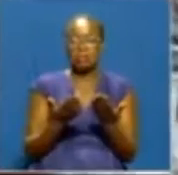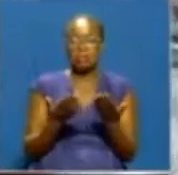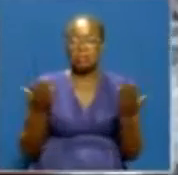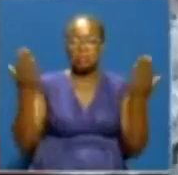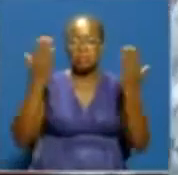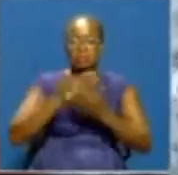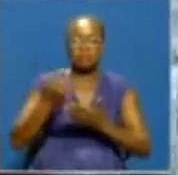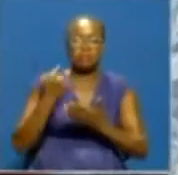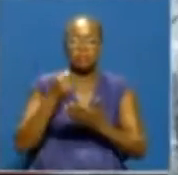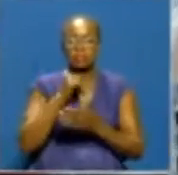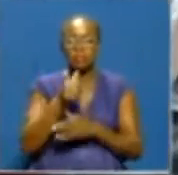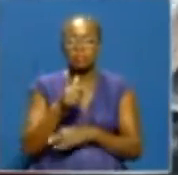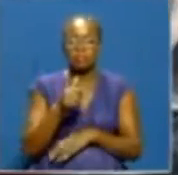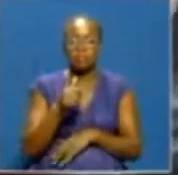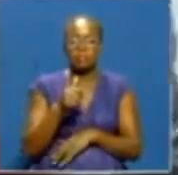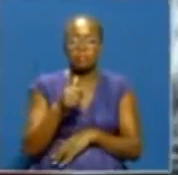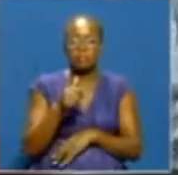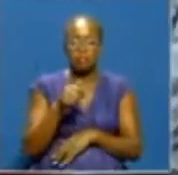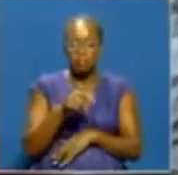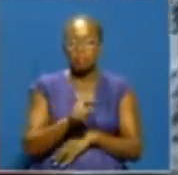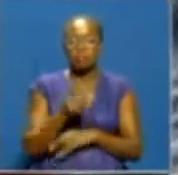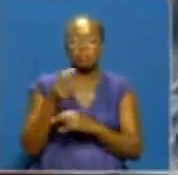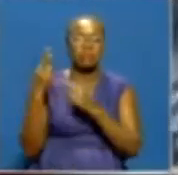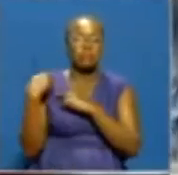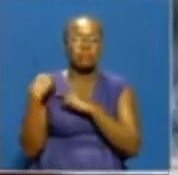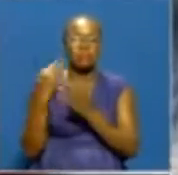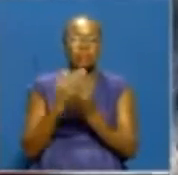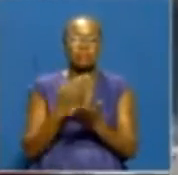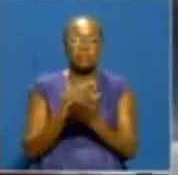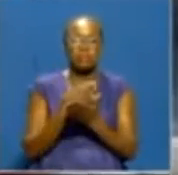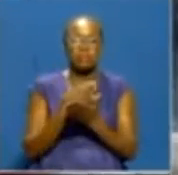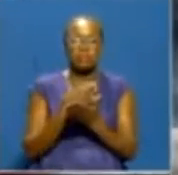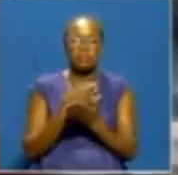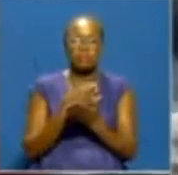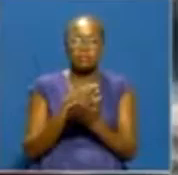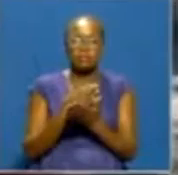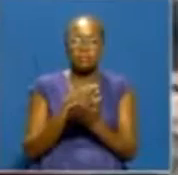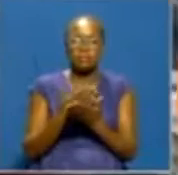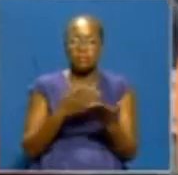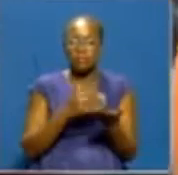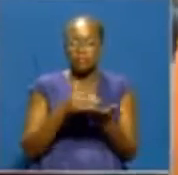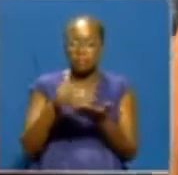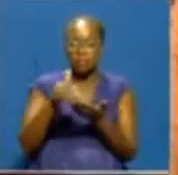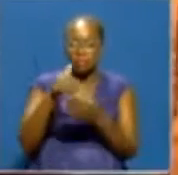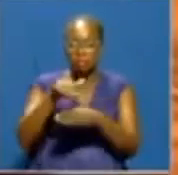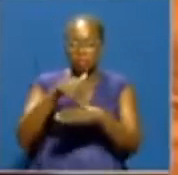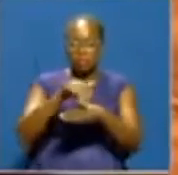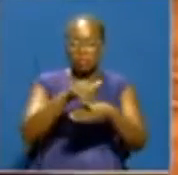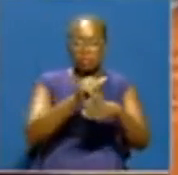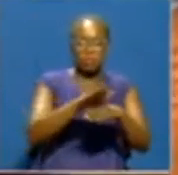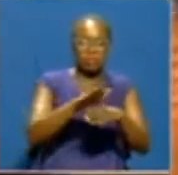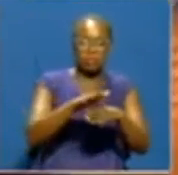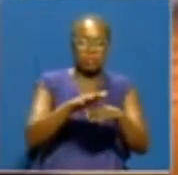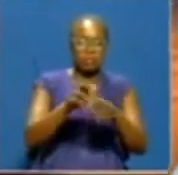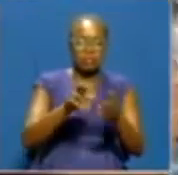wala si waoni kweli. Hawa wachuuzi walikuwa wameambiwa waondoke hapa waweze kuhama mahali hapa na kwenda kwingine, lakini